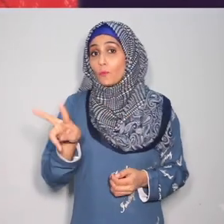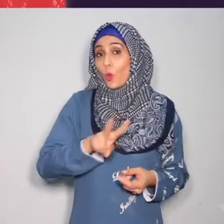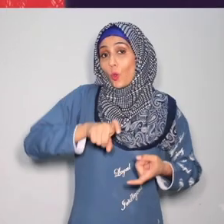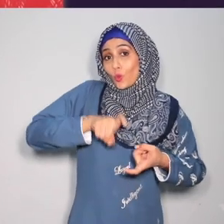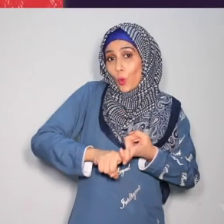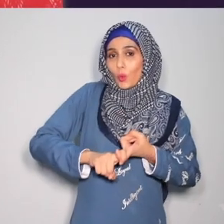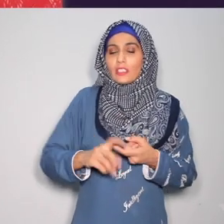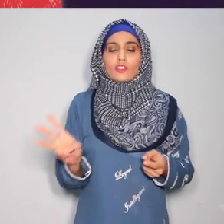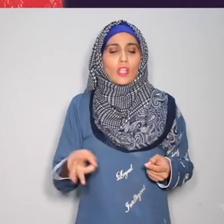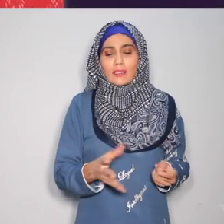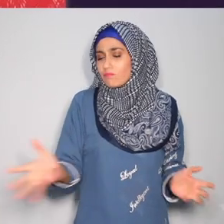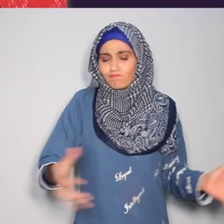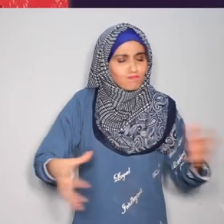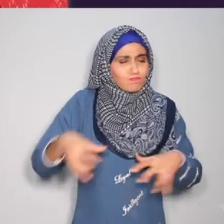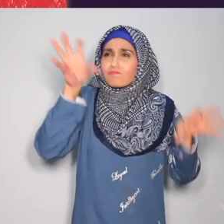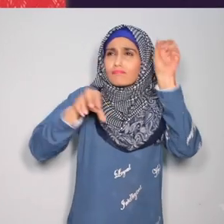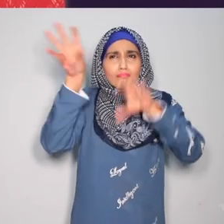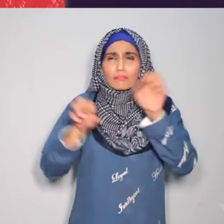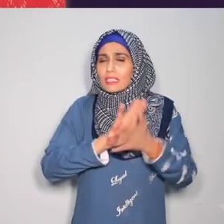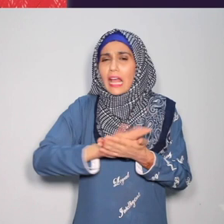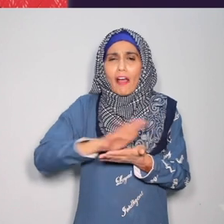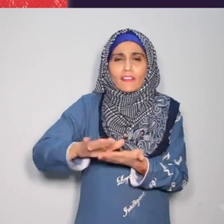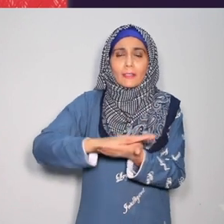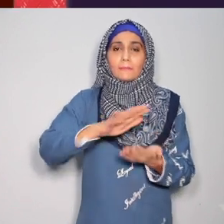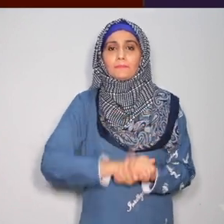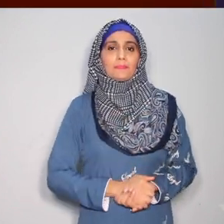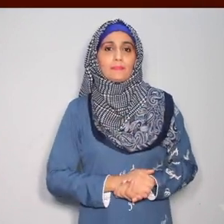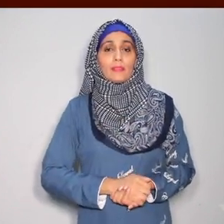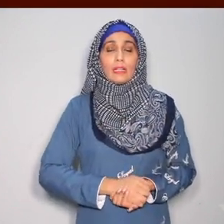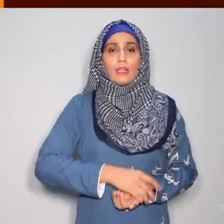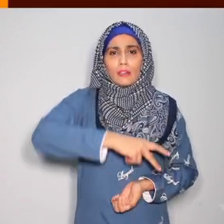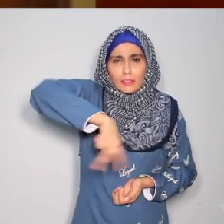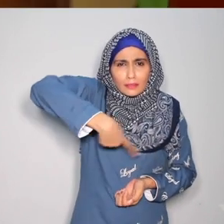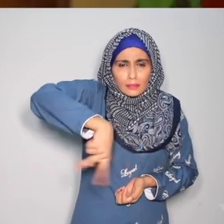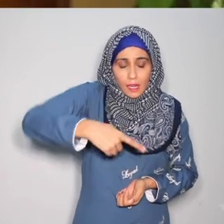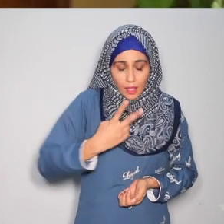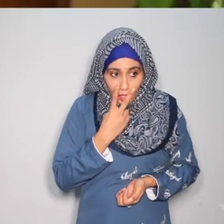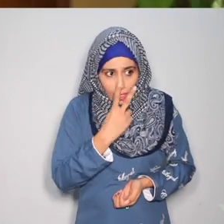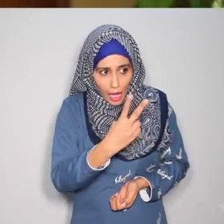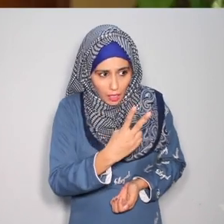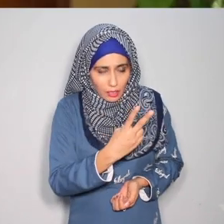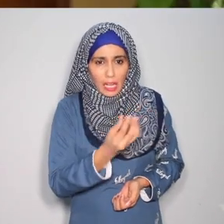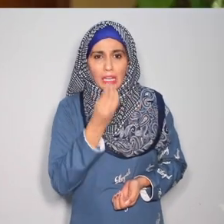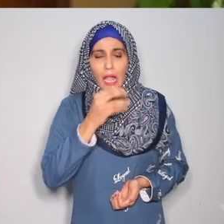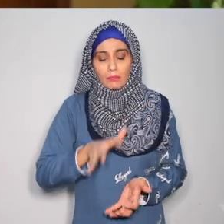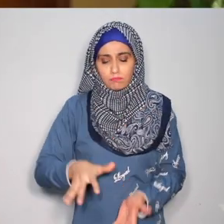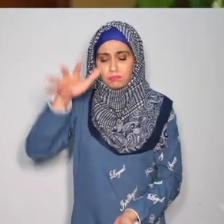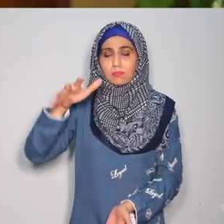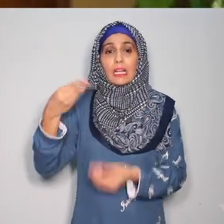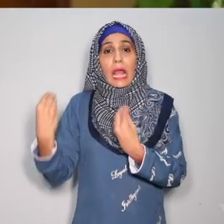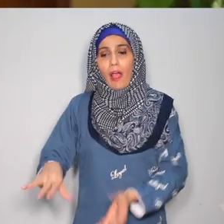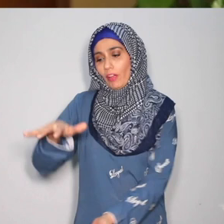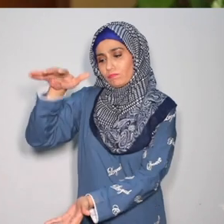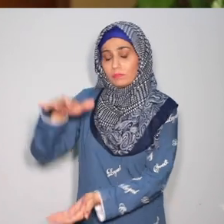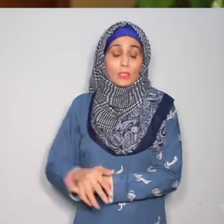बाद राशिद और अमजद चीज़ें समेटने में मसरूफ़ हो गए। बावर्ची खाने में देखा तो एक तरफ बचा